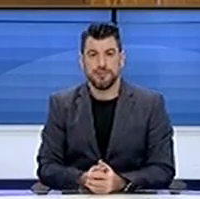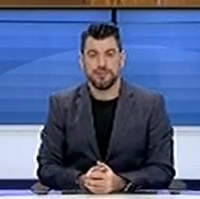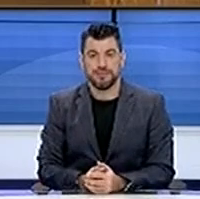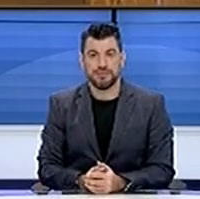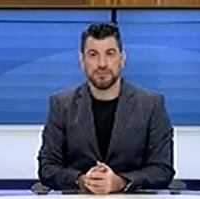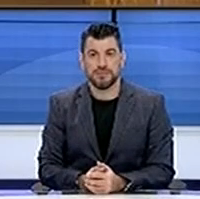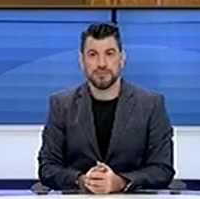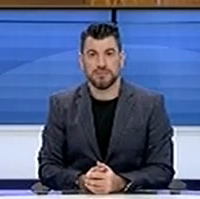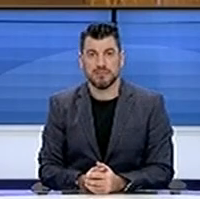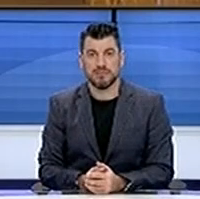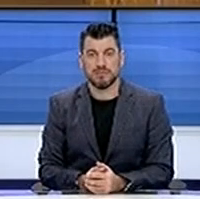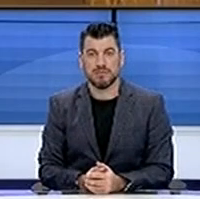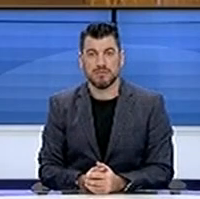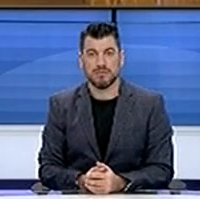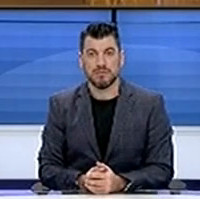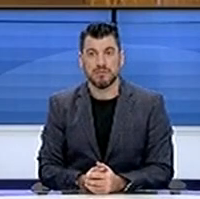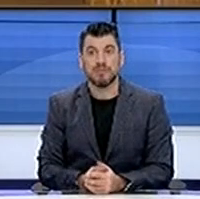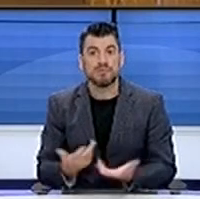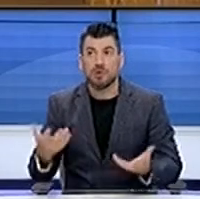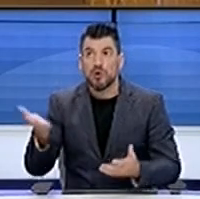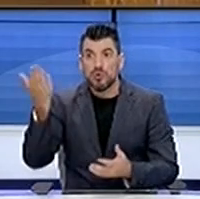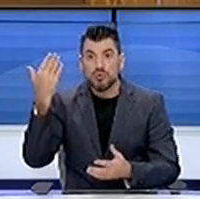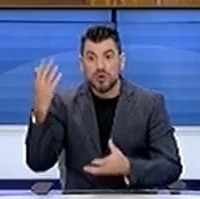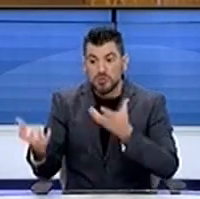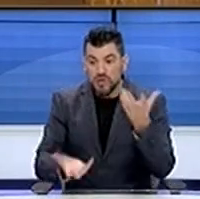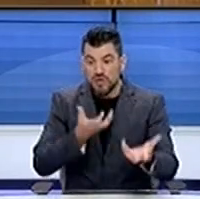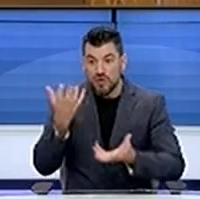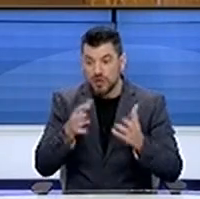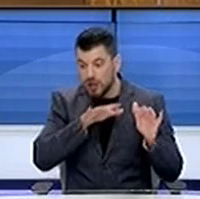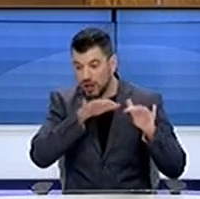οργή έφτασαν μέχρι το τελευταίο σπίτι? Πού ήταν?